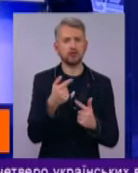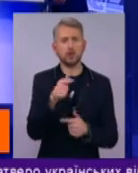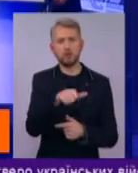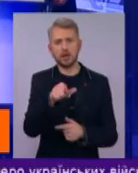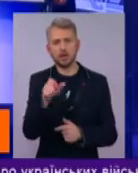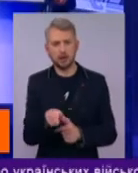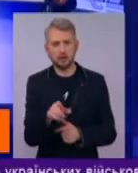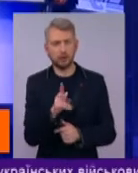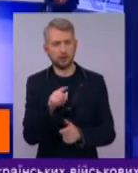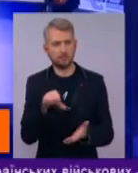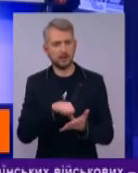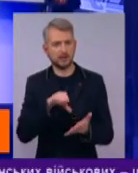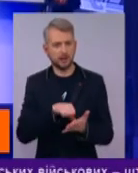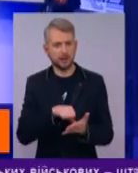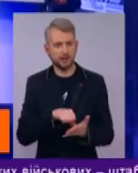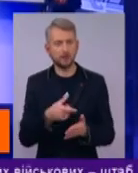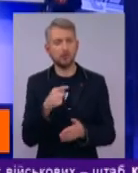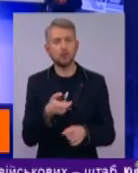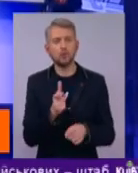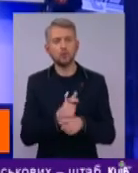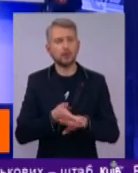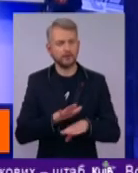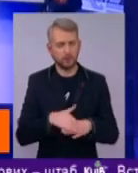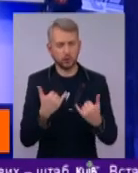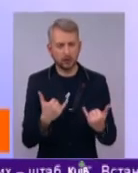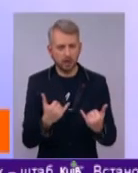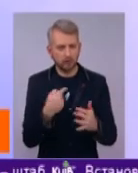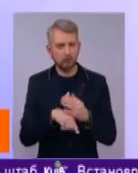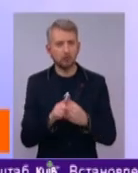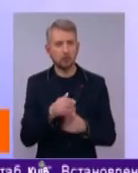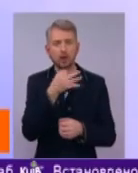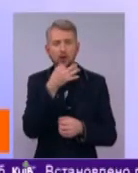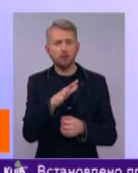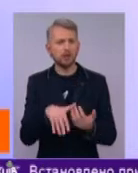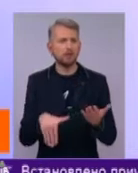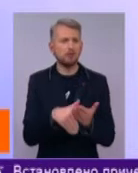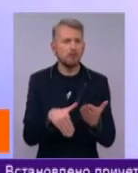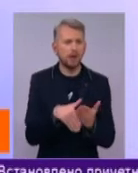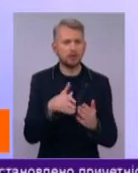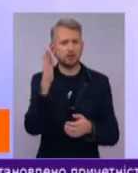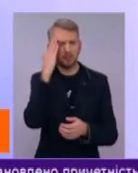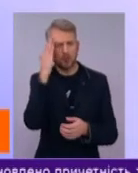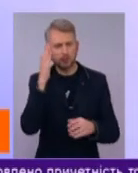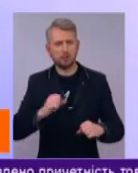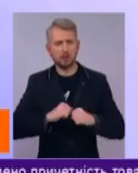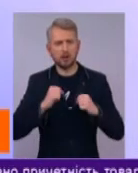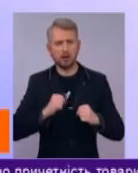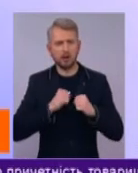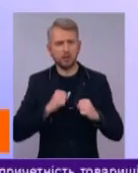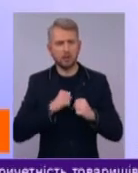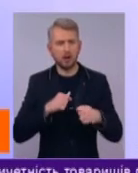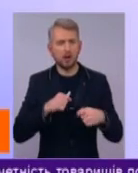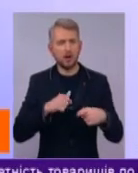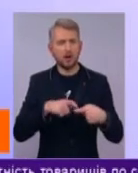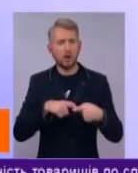яких він представляє. Тому дуже важко зараз, тому що будь-якими методами і способами намагаються